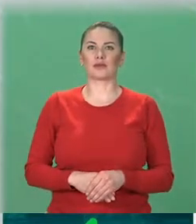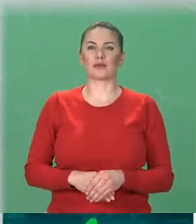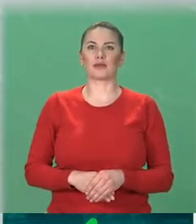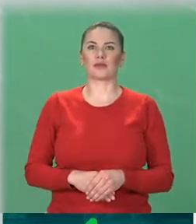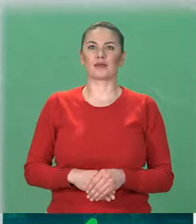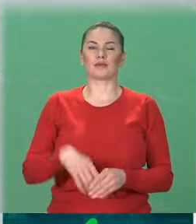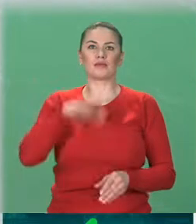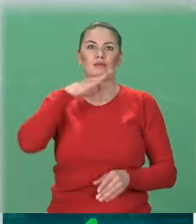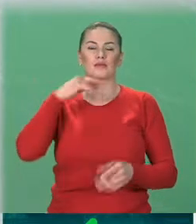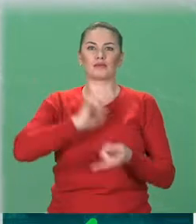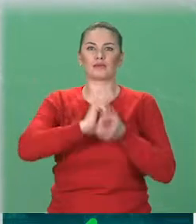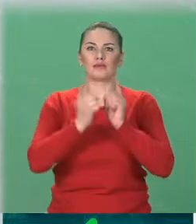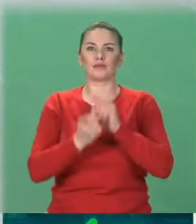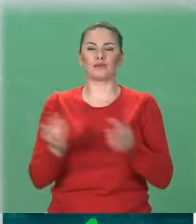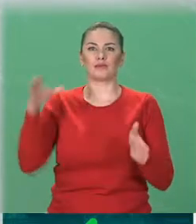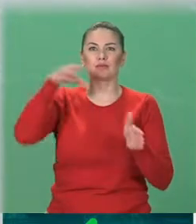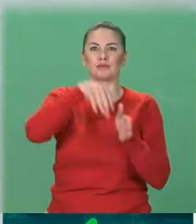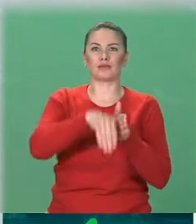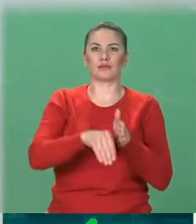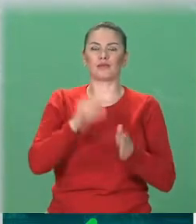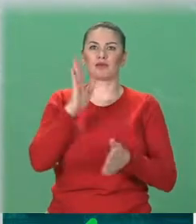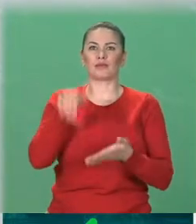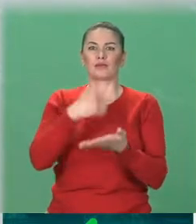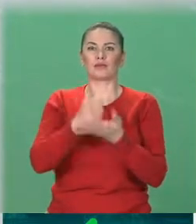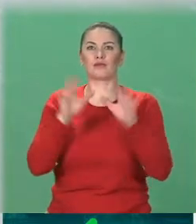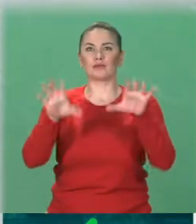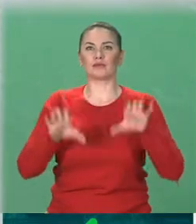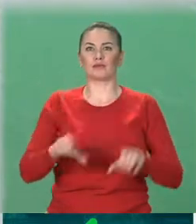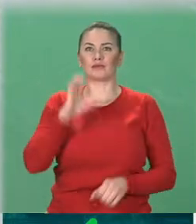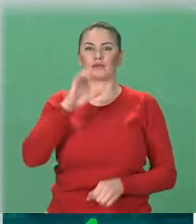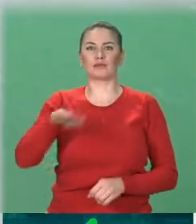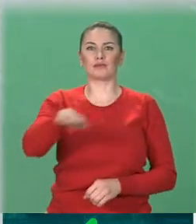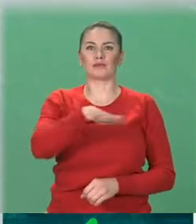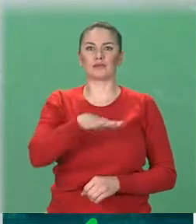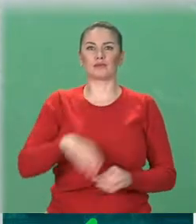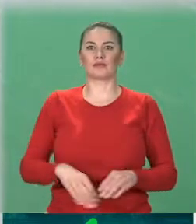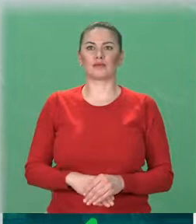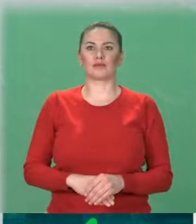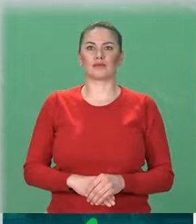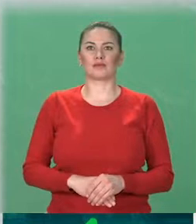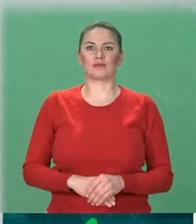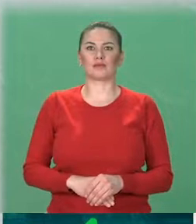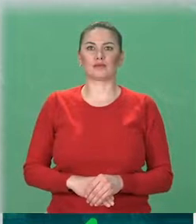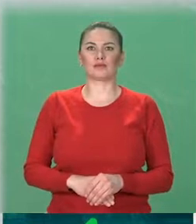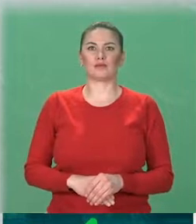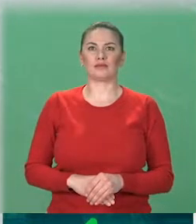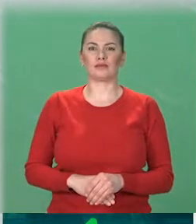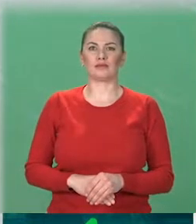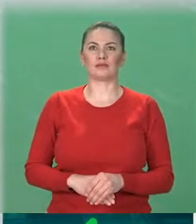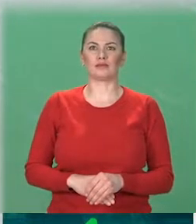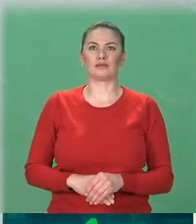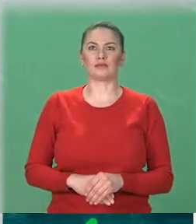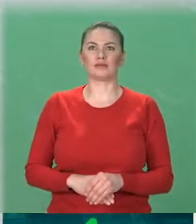в 2017 году это было 189 тысяч человек, то в настоящее время